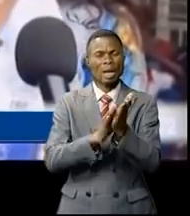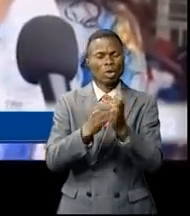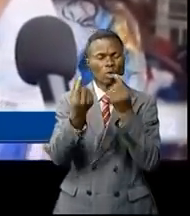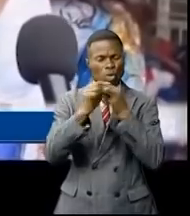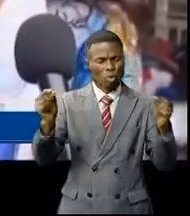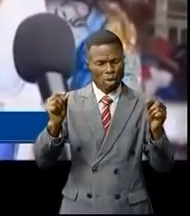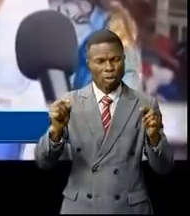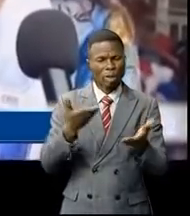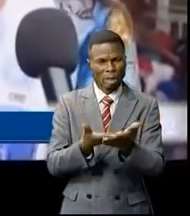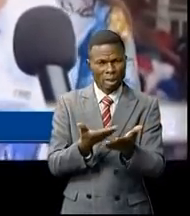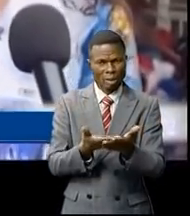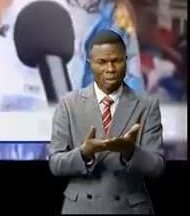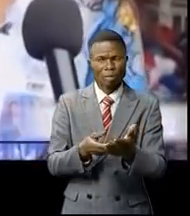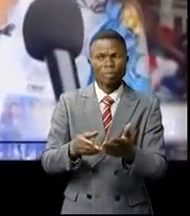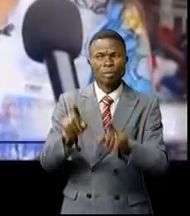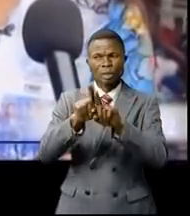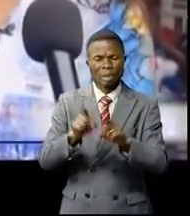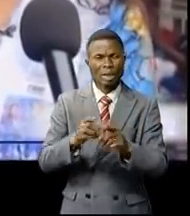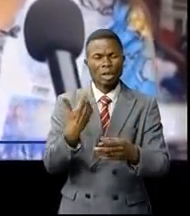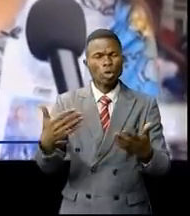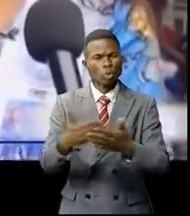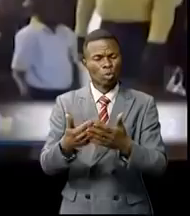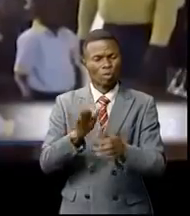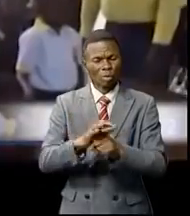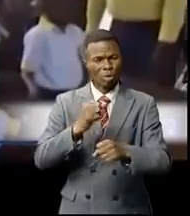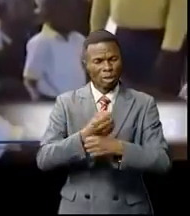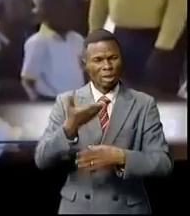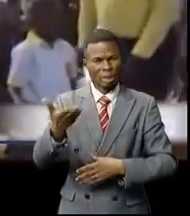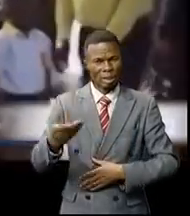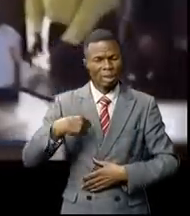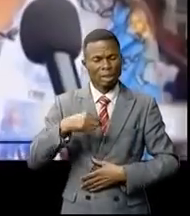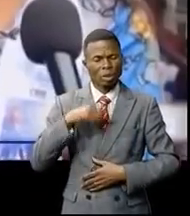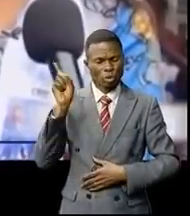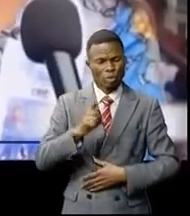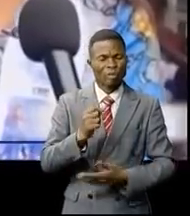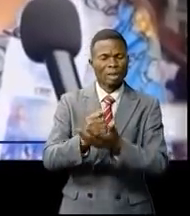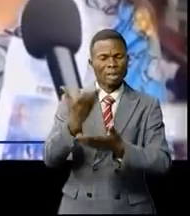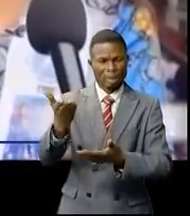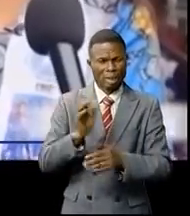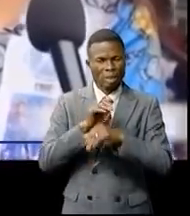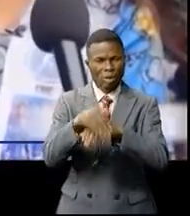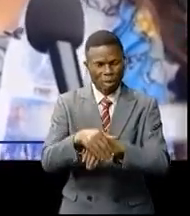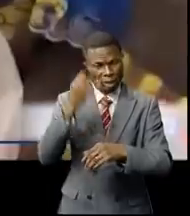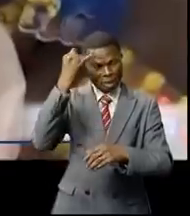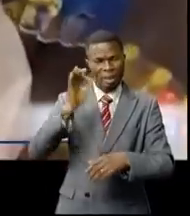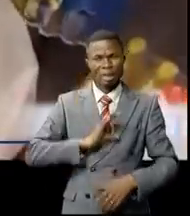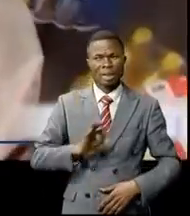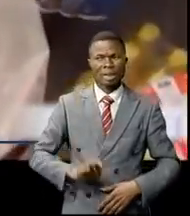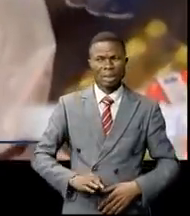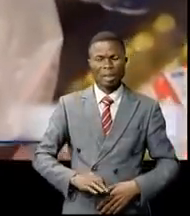et qui est introduit des innovations sont torrent ou tard cité s'est encore offert à la